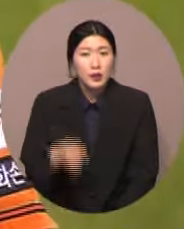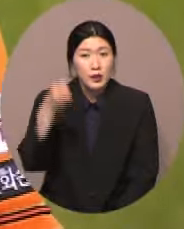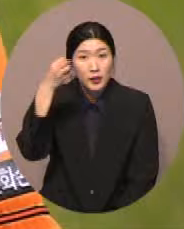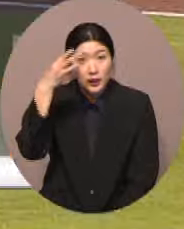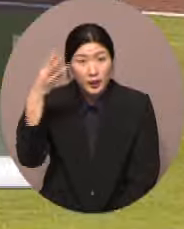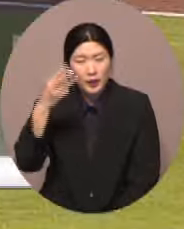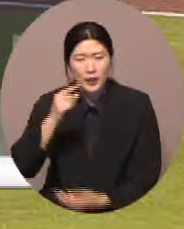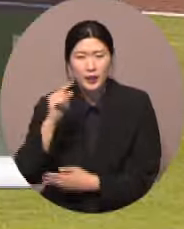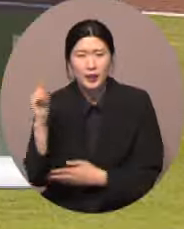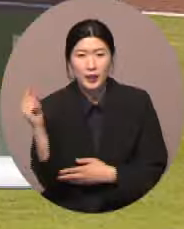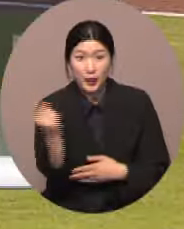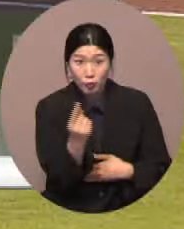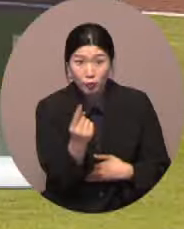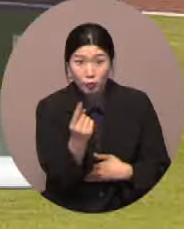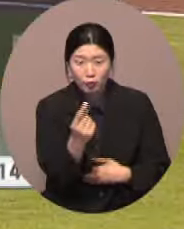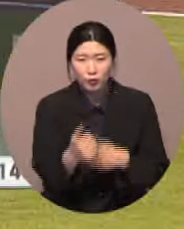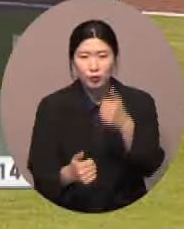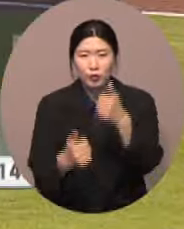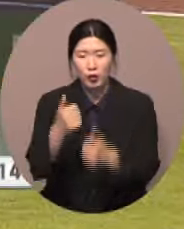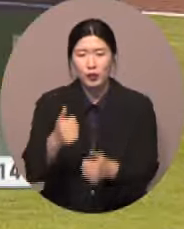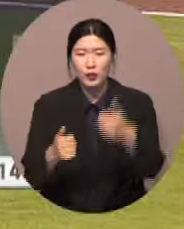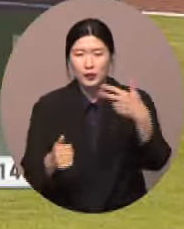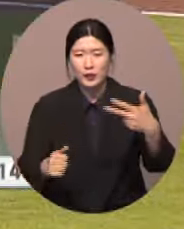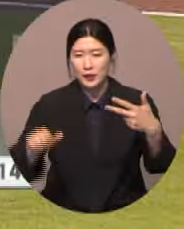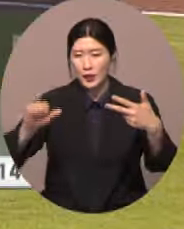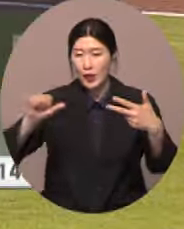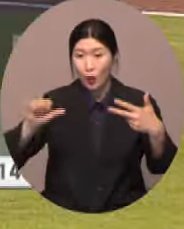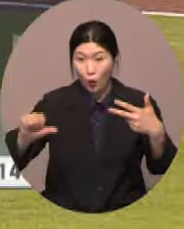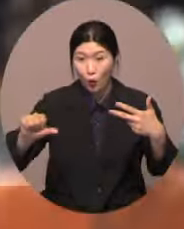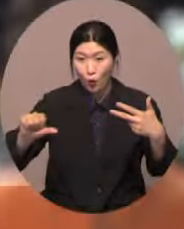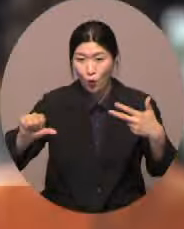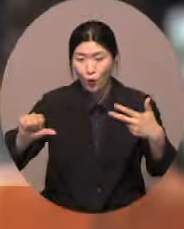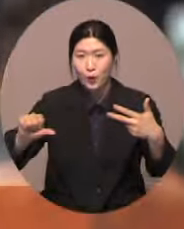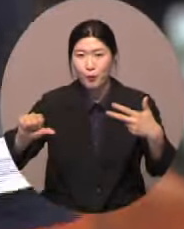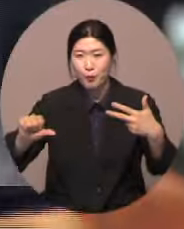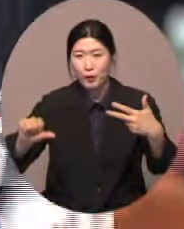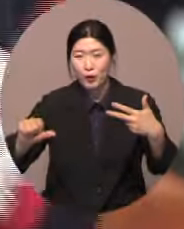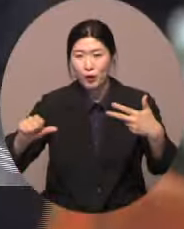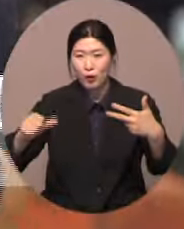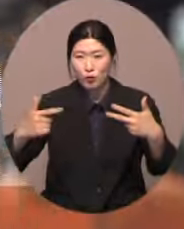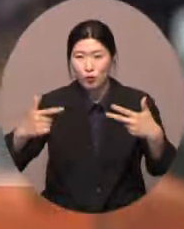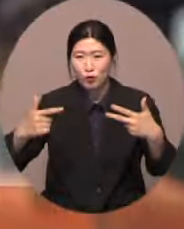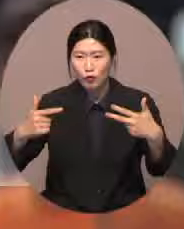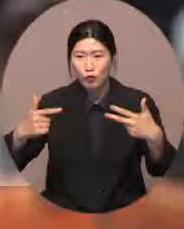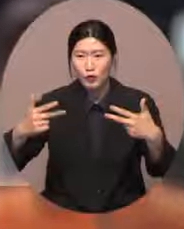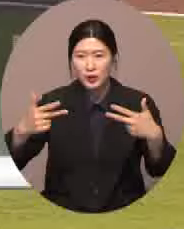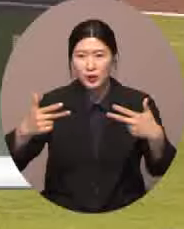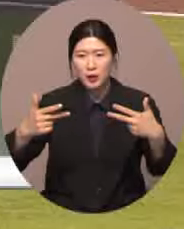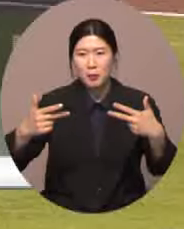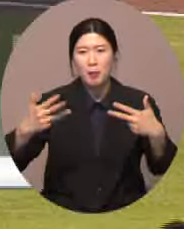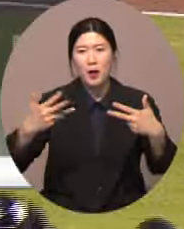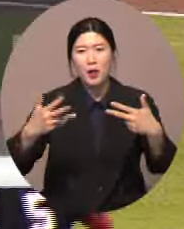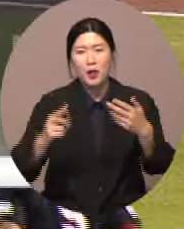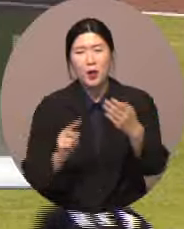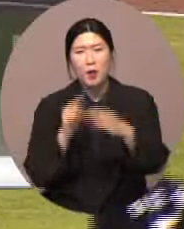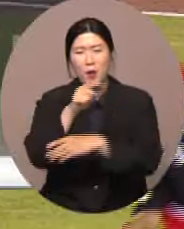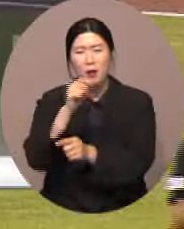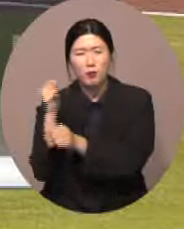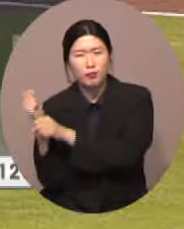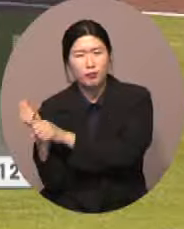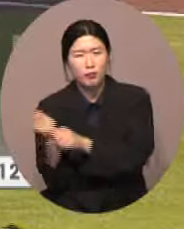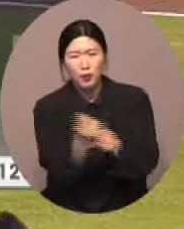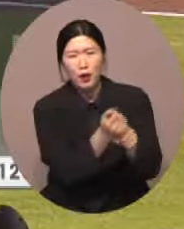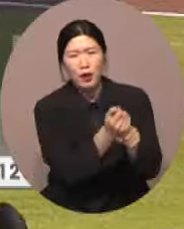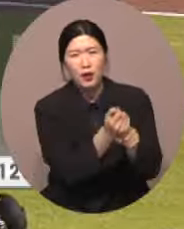한화이글스가 7대5로 앞선 9회 초 기아 타이거즈의 마지막 공격. 기아 4번 타자 최형우가 경기를 뒤집는